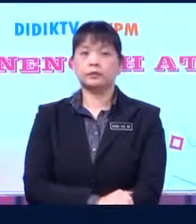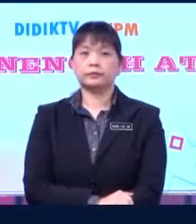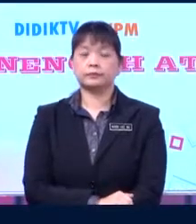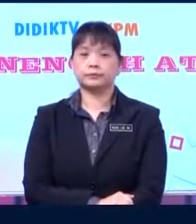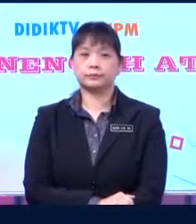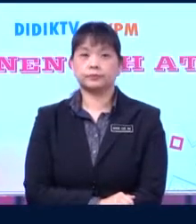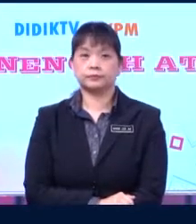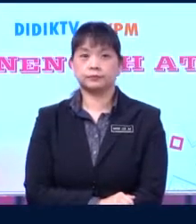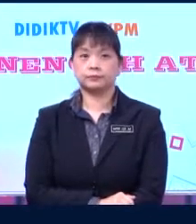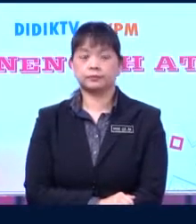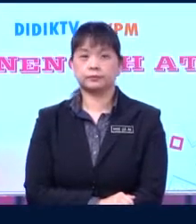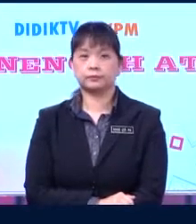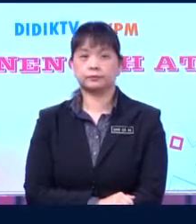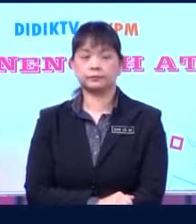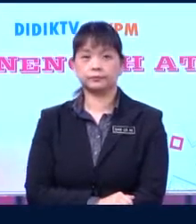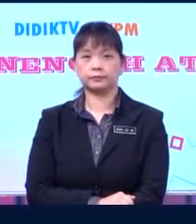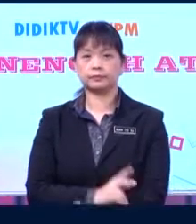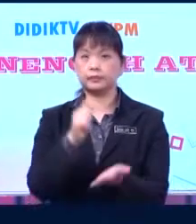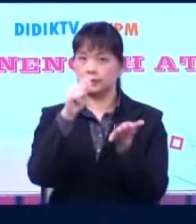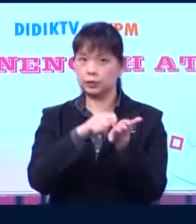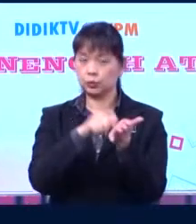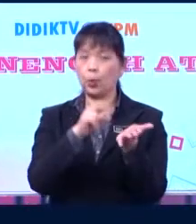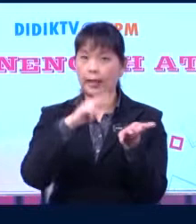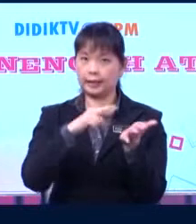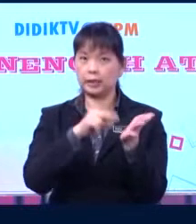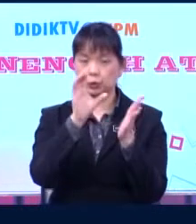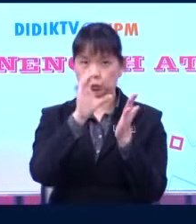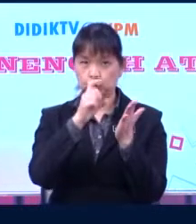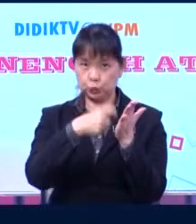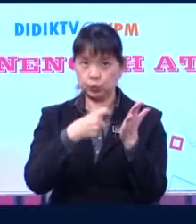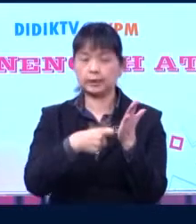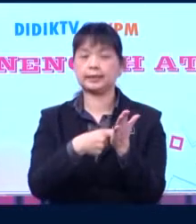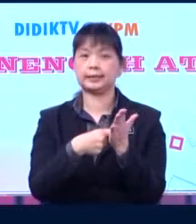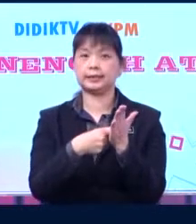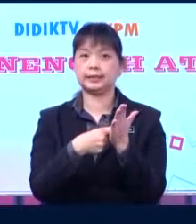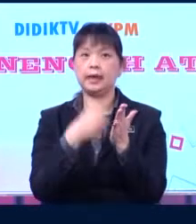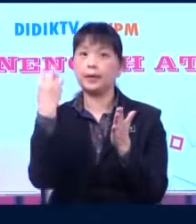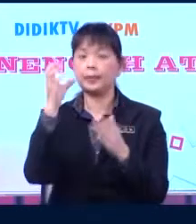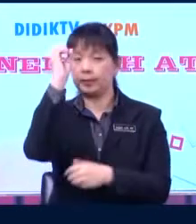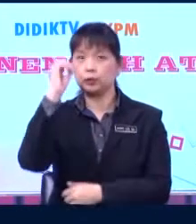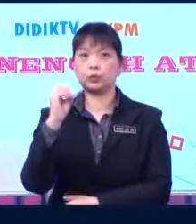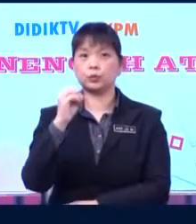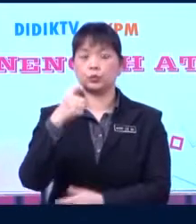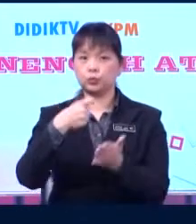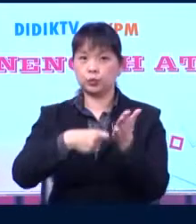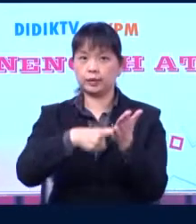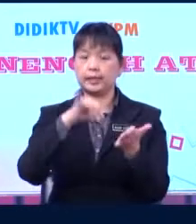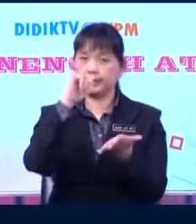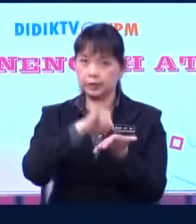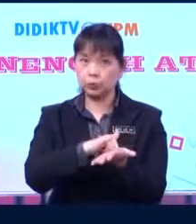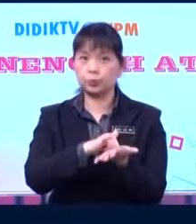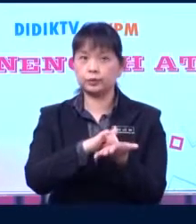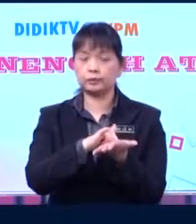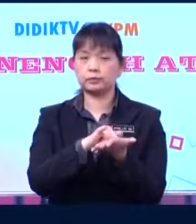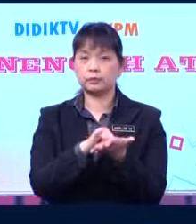dan saya minta kau hitung kadar Cukai kek ada cukainya Jadi berapa protosx tersebut Oke